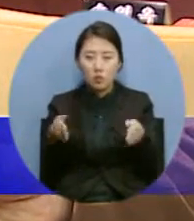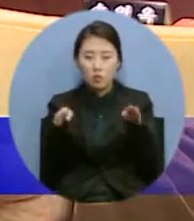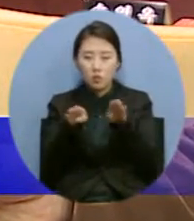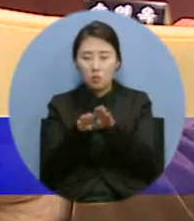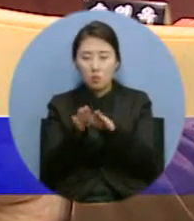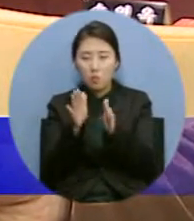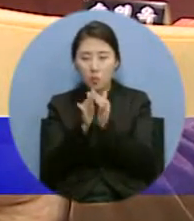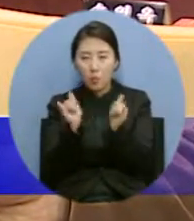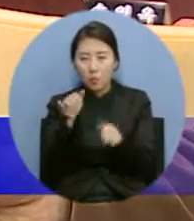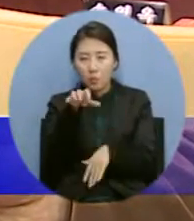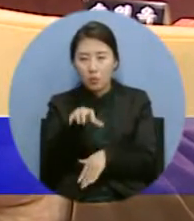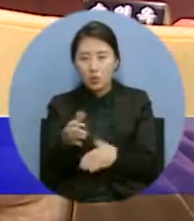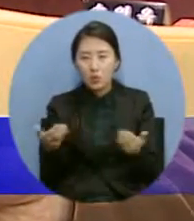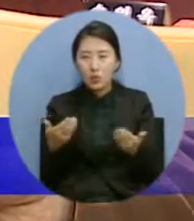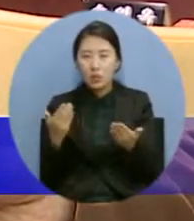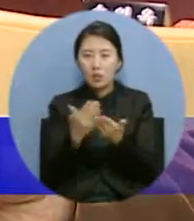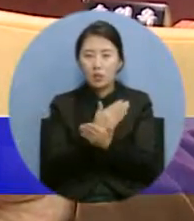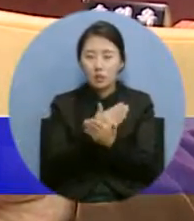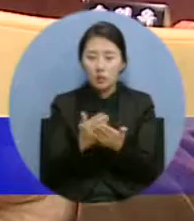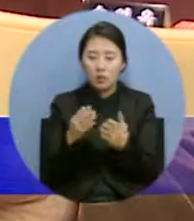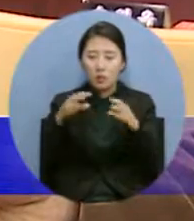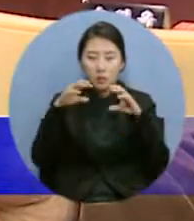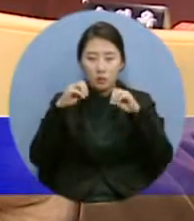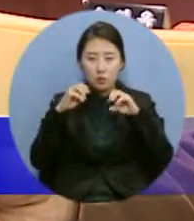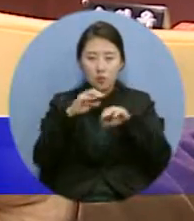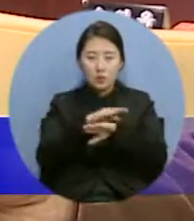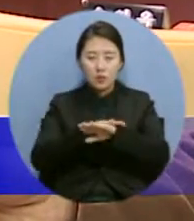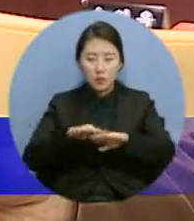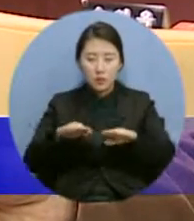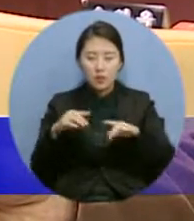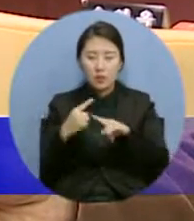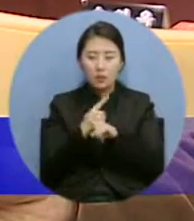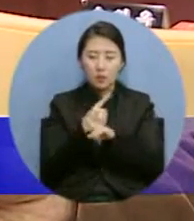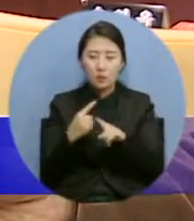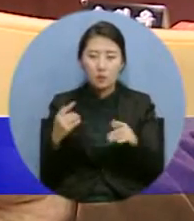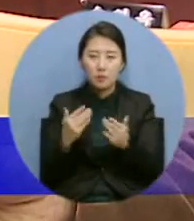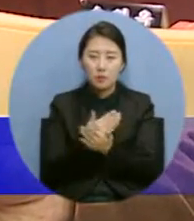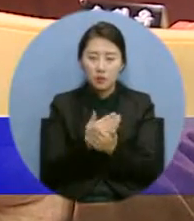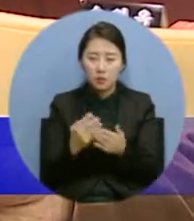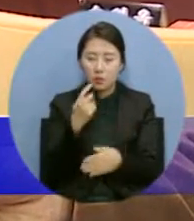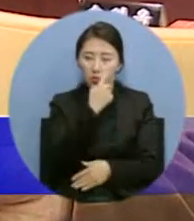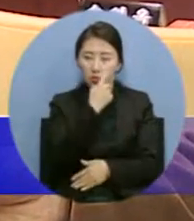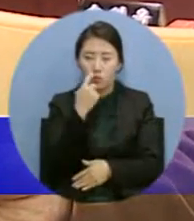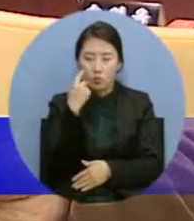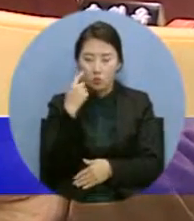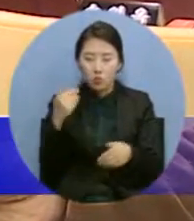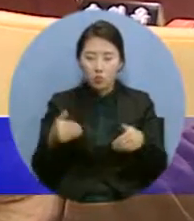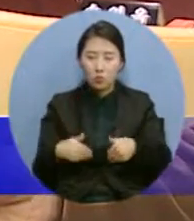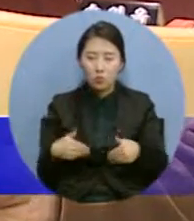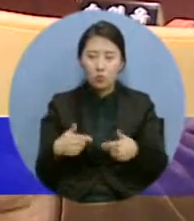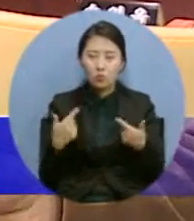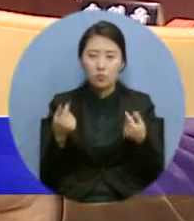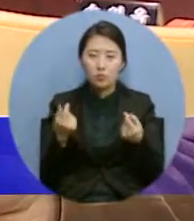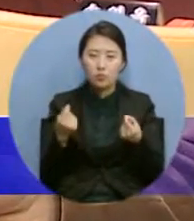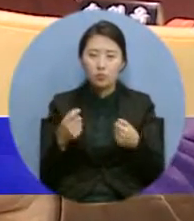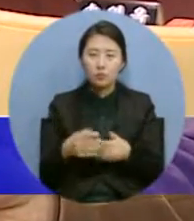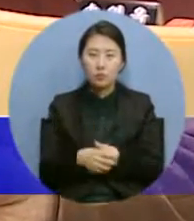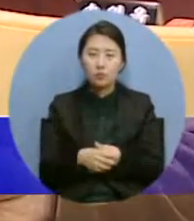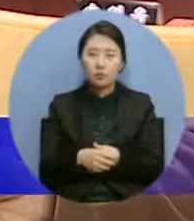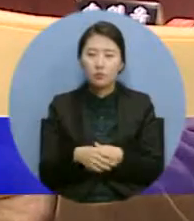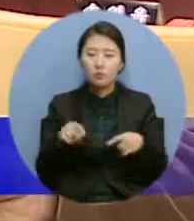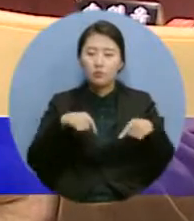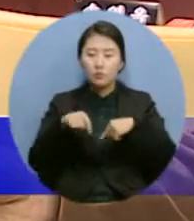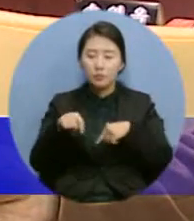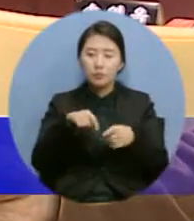있기 때문에 그 업무들을 좀 효율적으로 아주 세밀하게 나누고 또 점검하는 그런 과정들이 좀 필요할 것 같아서 그런 네.